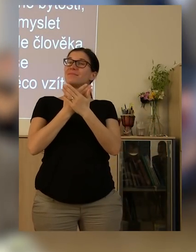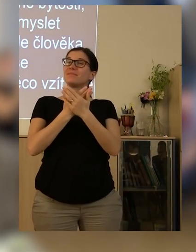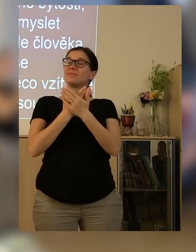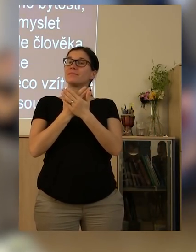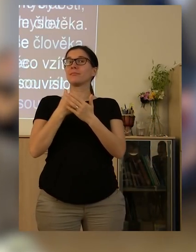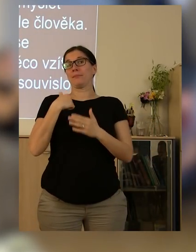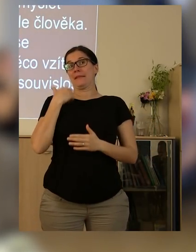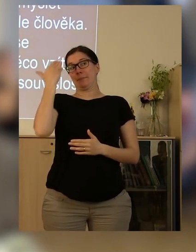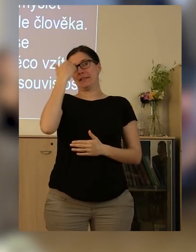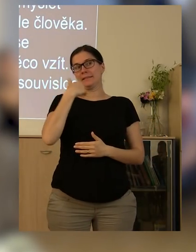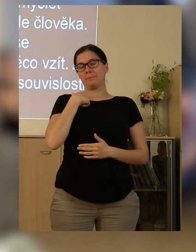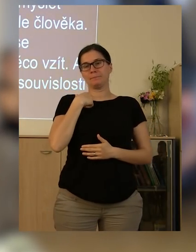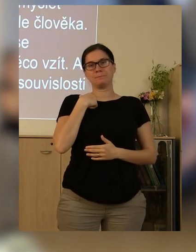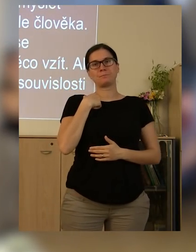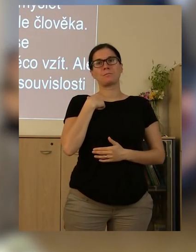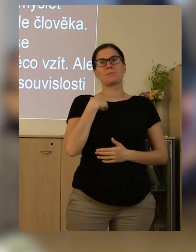si troufám říct,